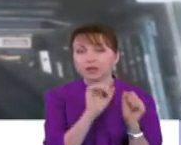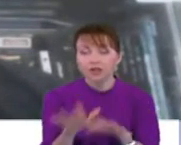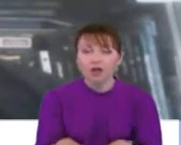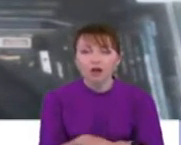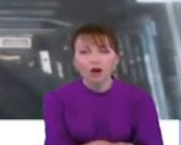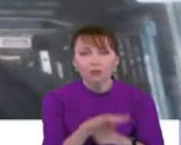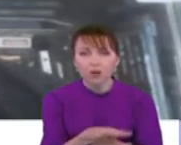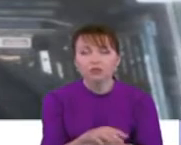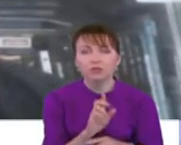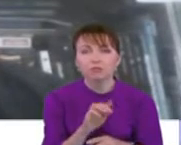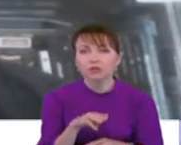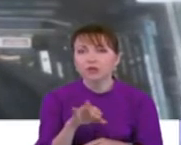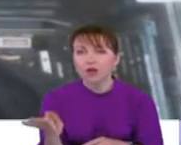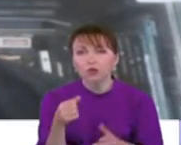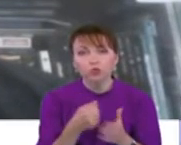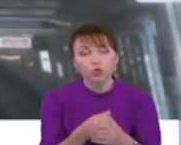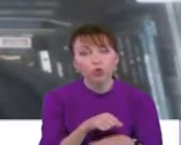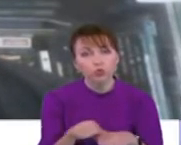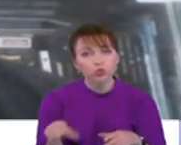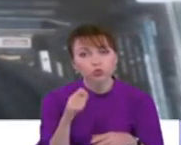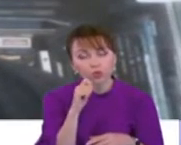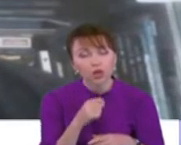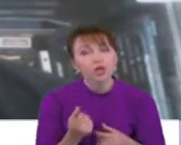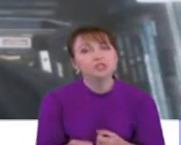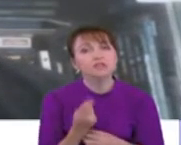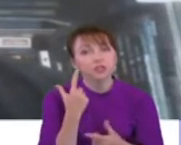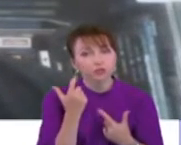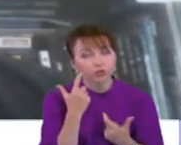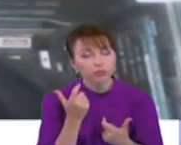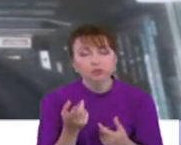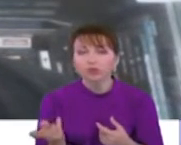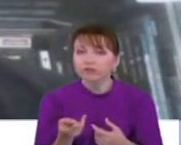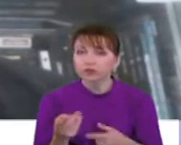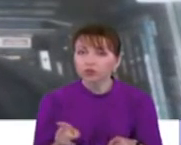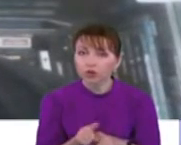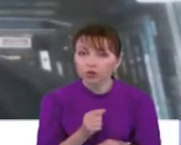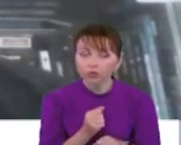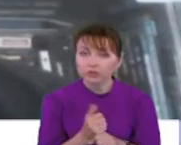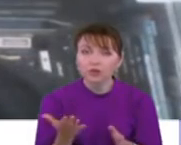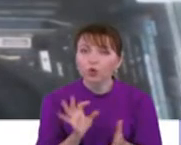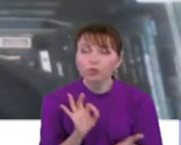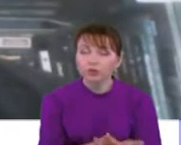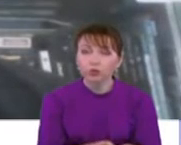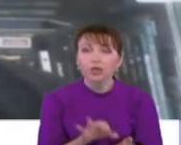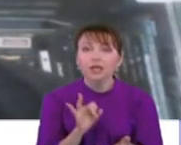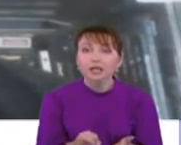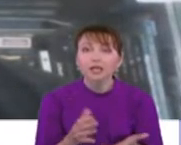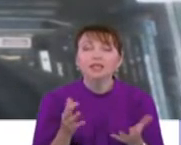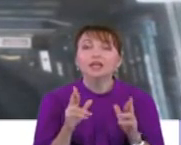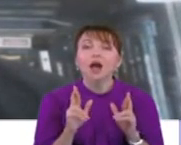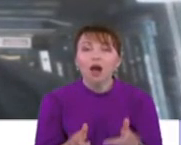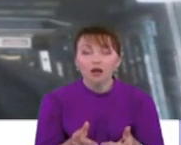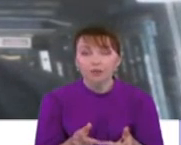до кордону з Україною. Звідки інформація? Навіщо, як вам здається, вони це роблять, з якою метою? І яким